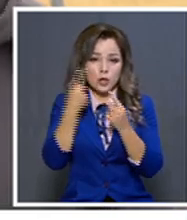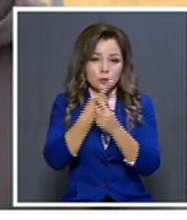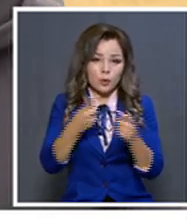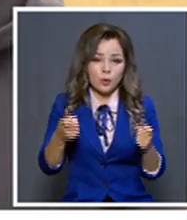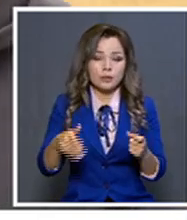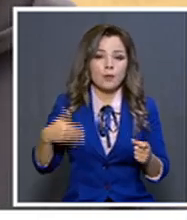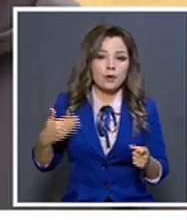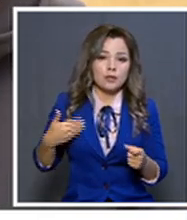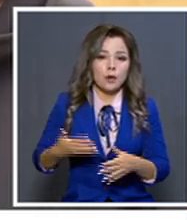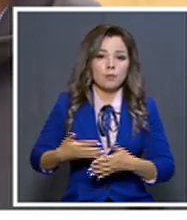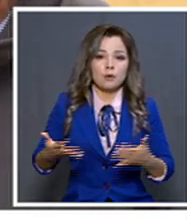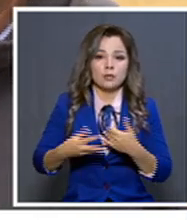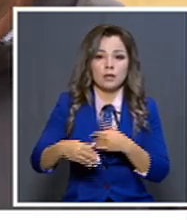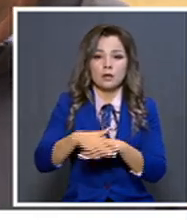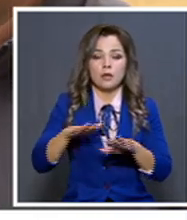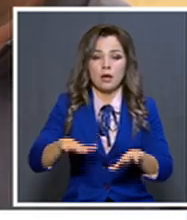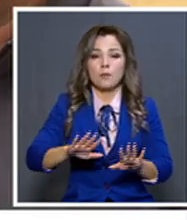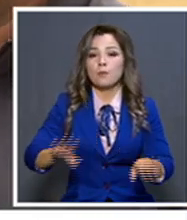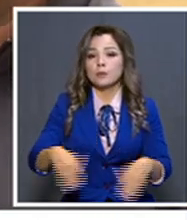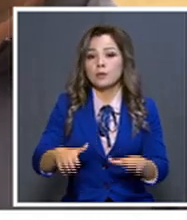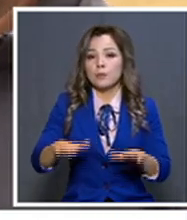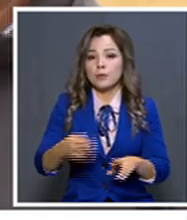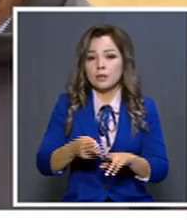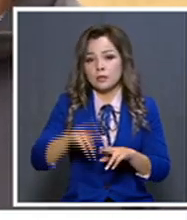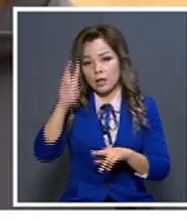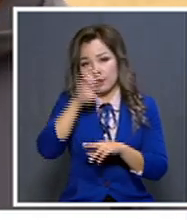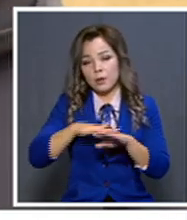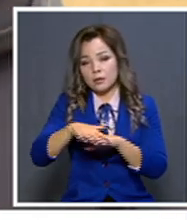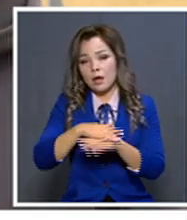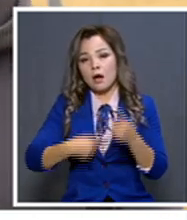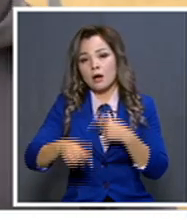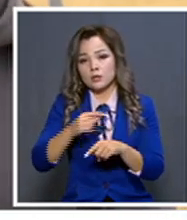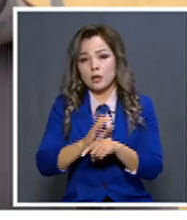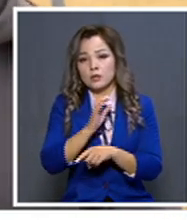құнарлы жерлерді игермей бос тастаған шаруалардың жерлерін мемлекетке қайтару